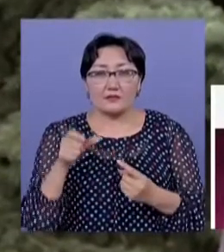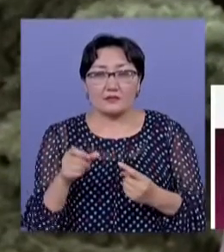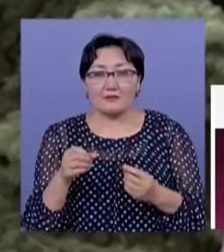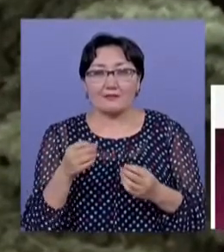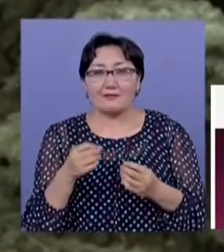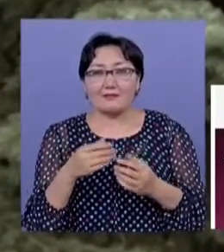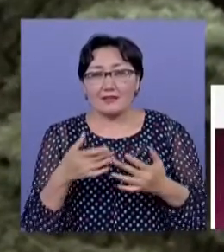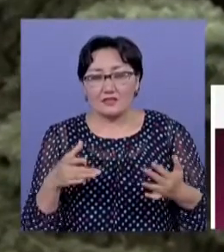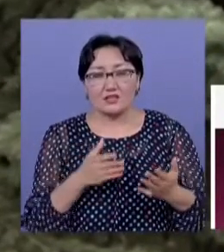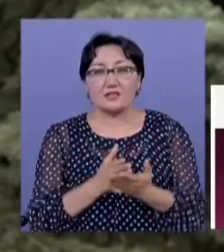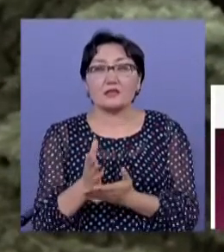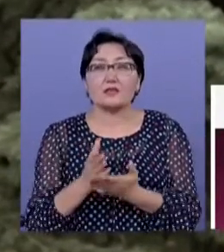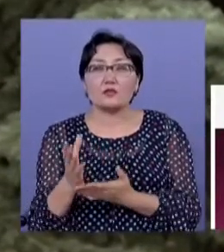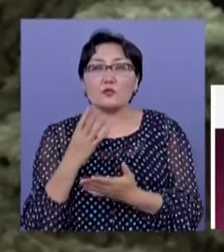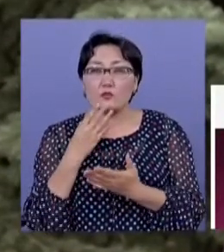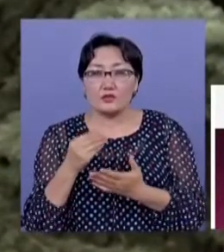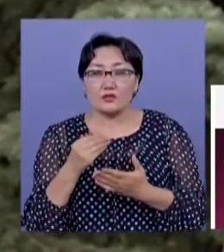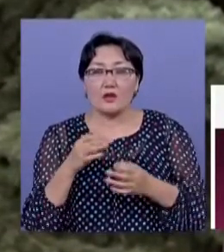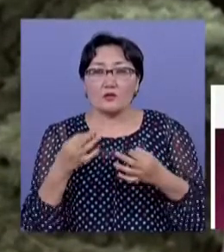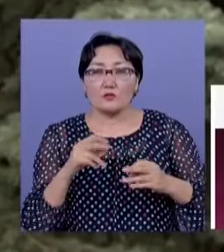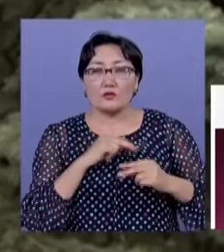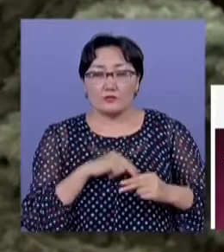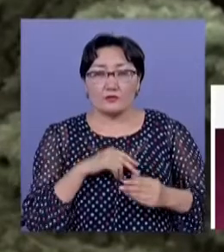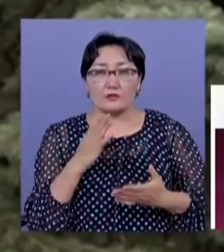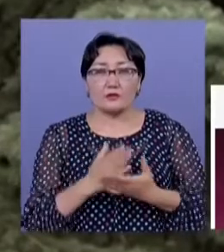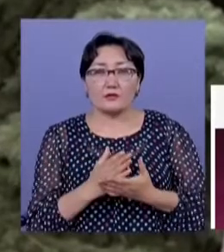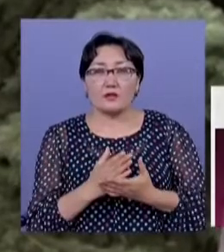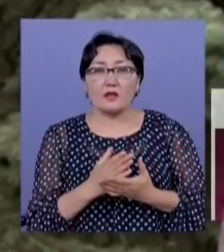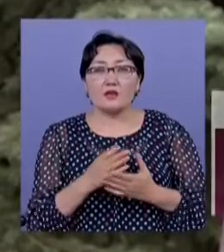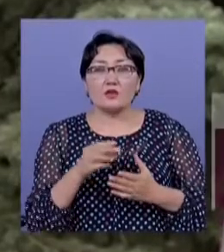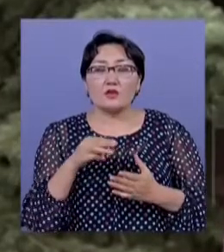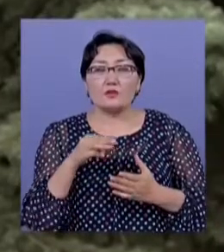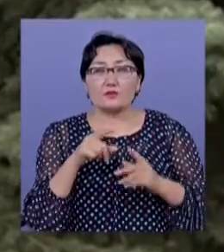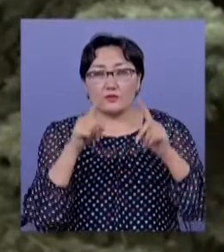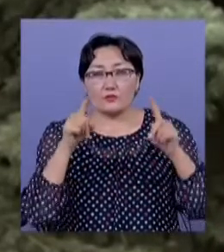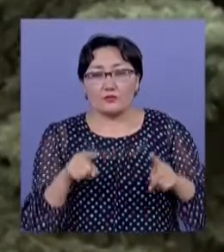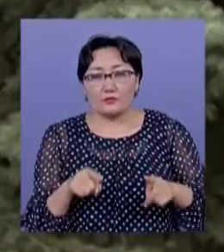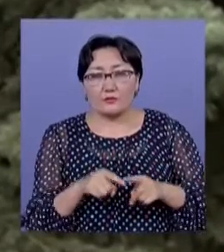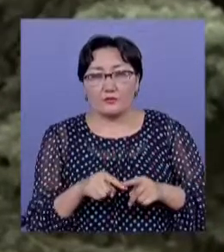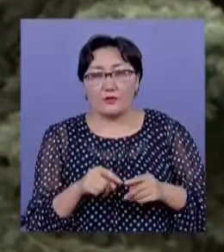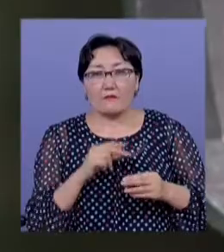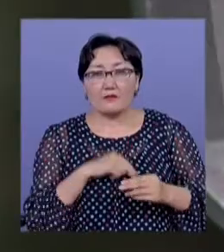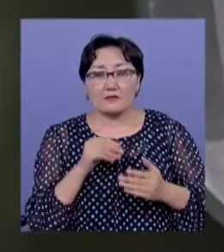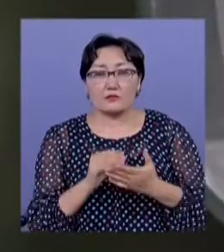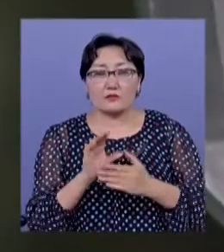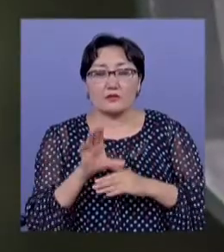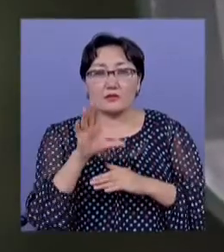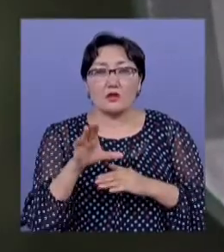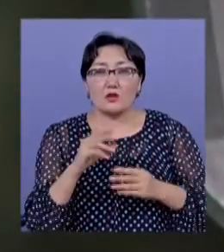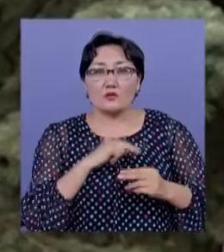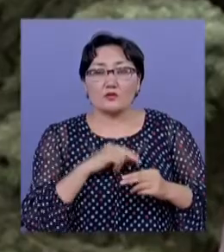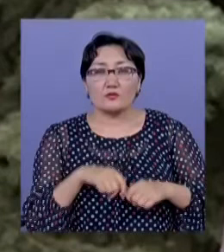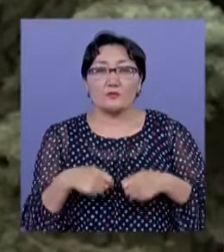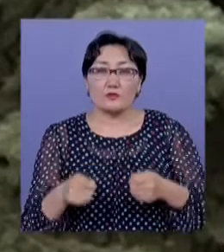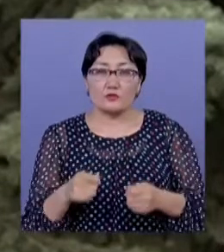саладағы өздерінің вакансиялар бар. Сол түйіндемелер вакансияларына бірден барып түсіп отырады. Жұмыс берушілер